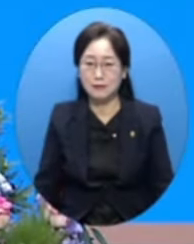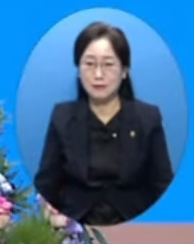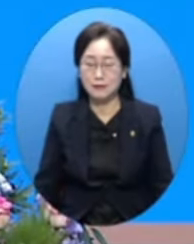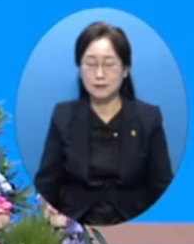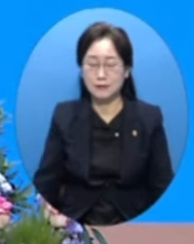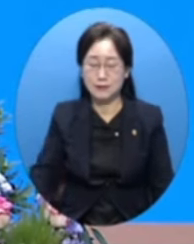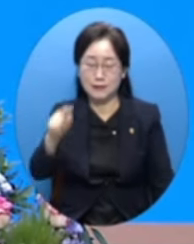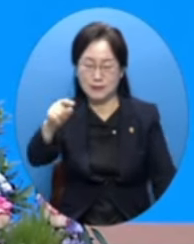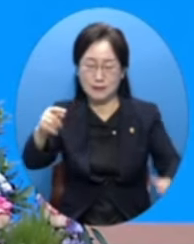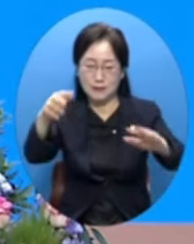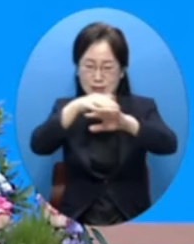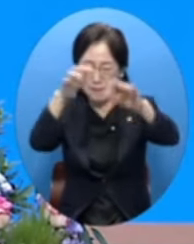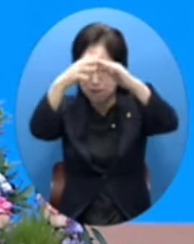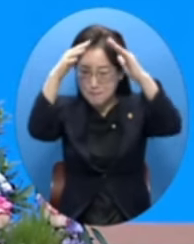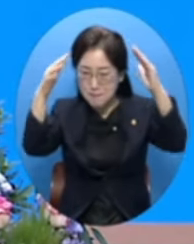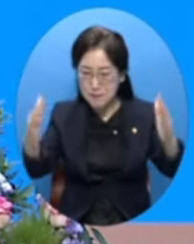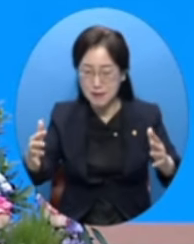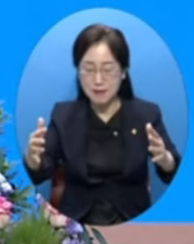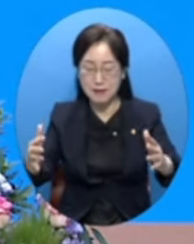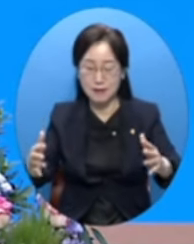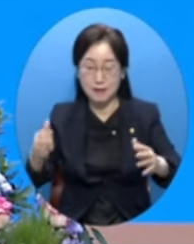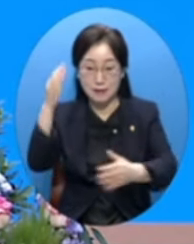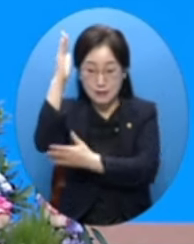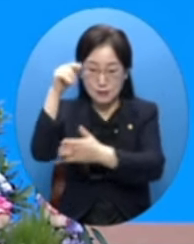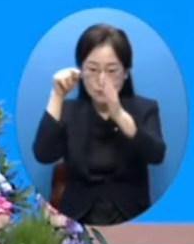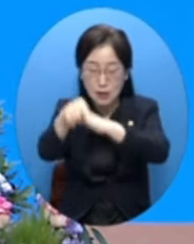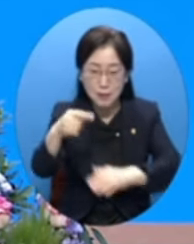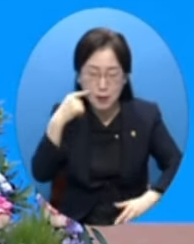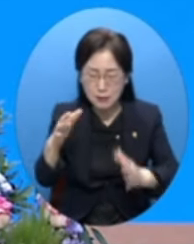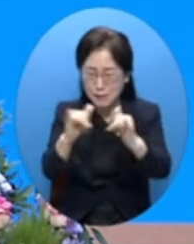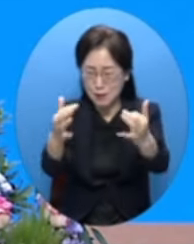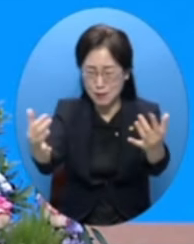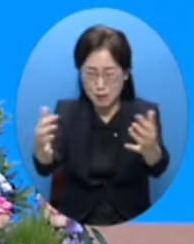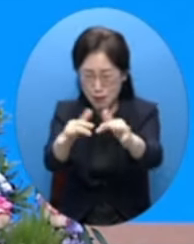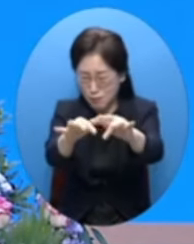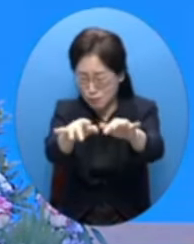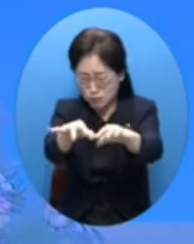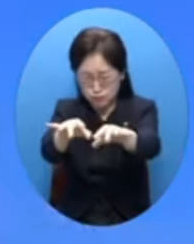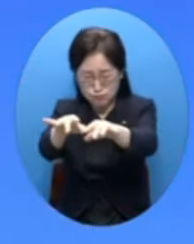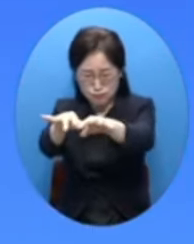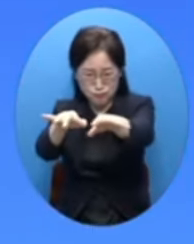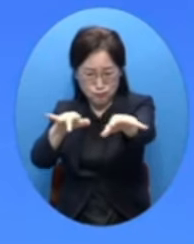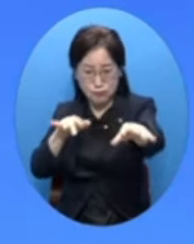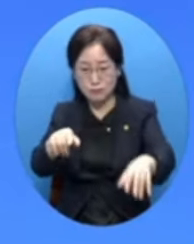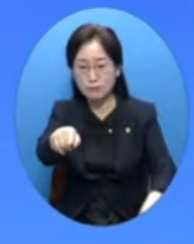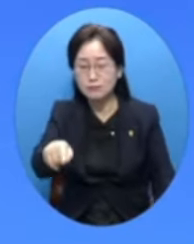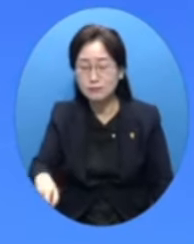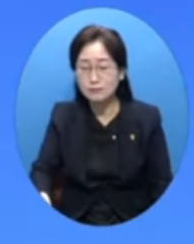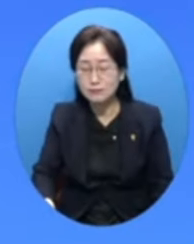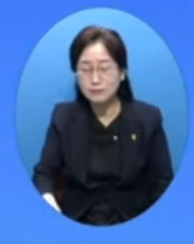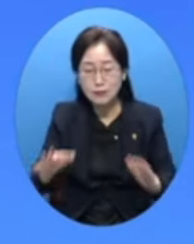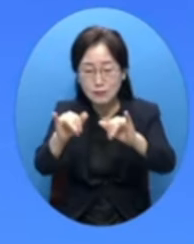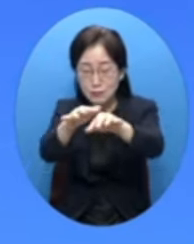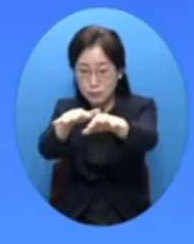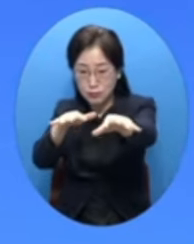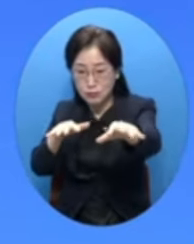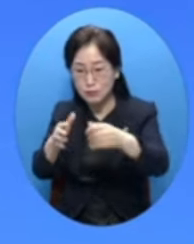백사장의 천막 집회하는 곳으로 갔는데 사람들이 많이 모여 있었습니다. 그래서 사람들이 많이 모였으니까